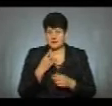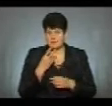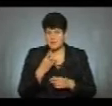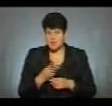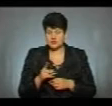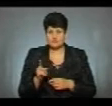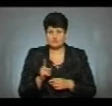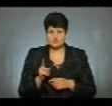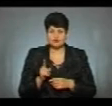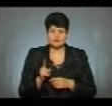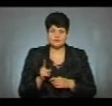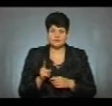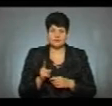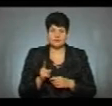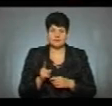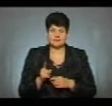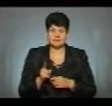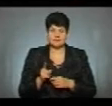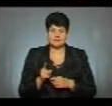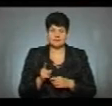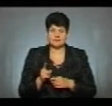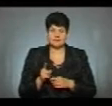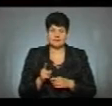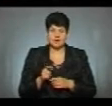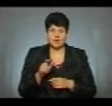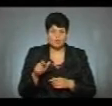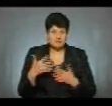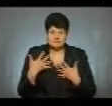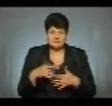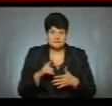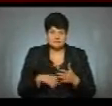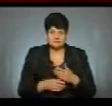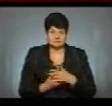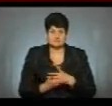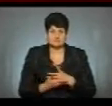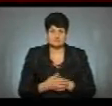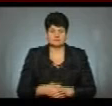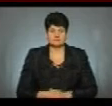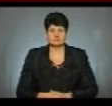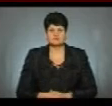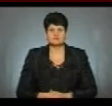що заздалегідь цим органам громадяни вже не довіряють.